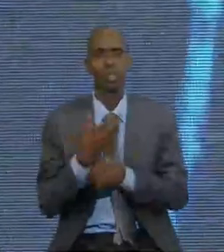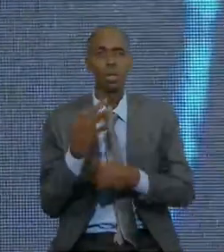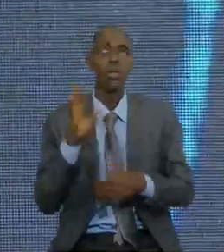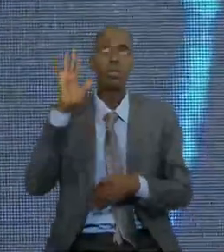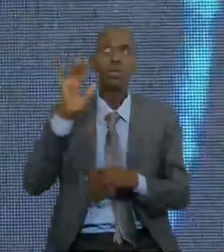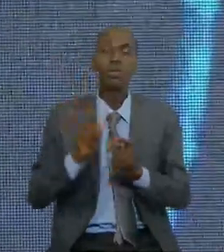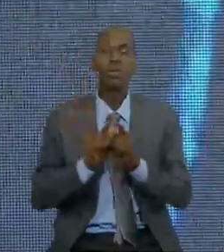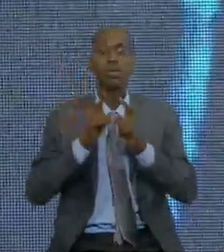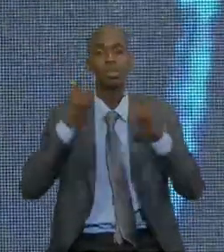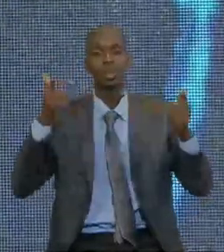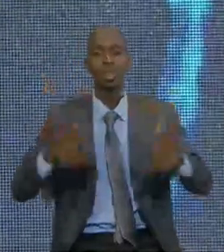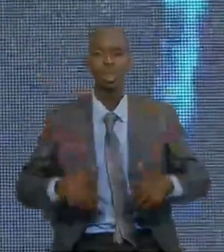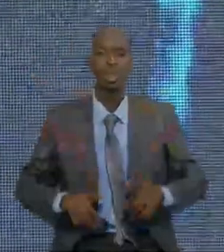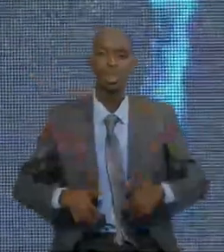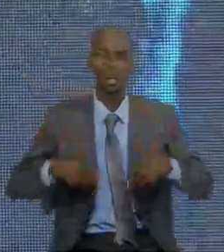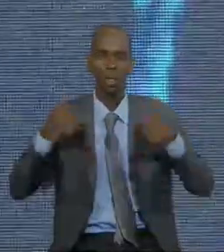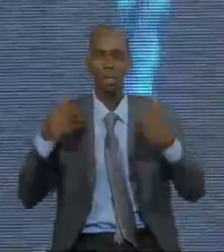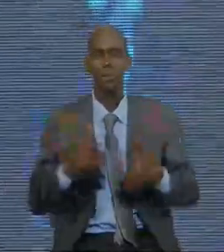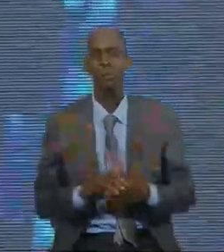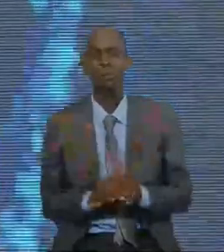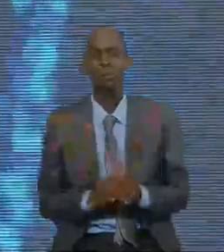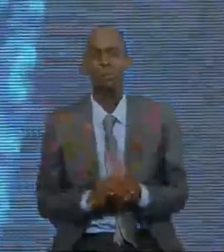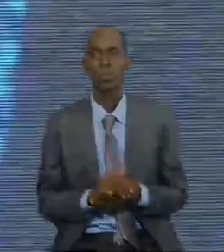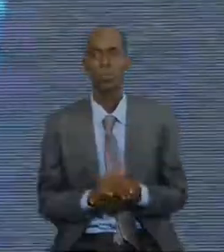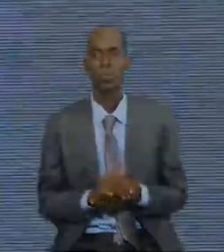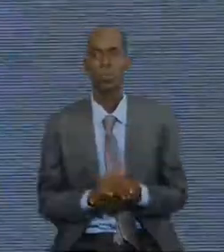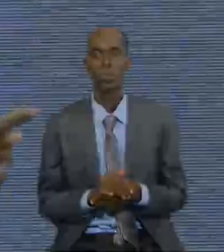au jour de son ardente colère